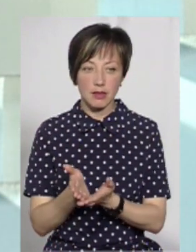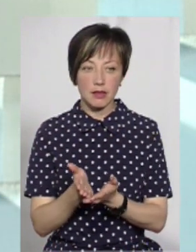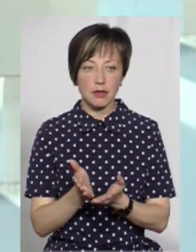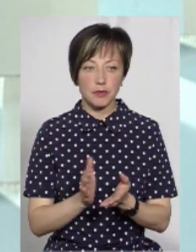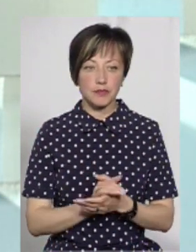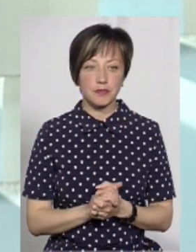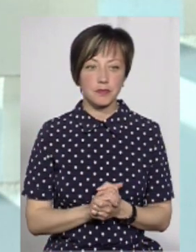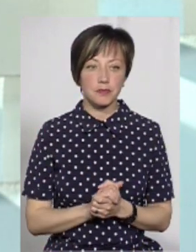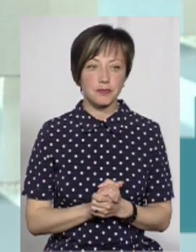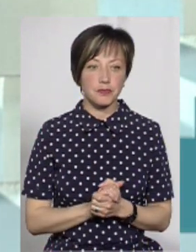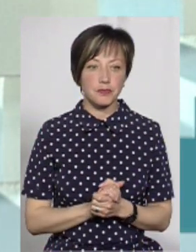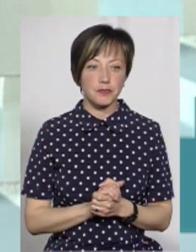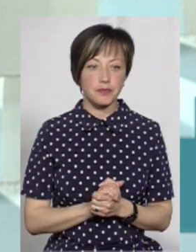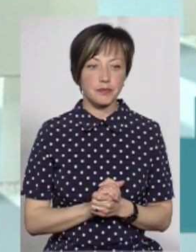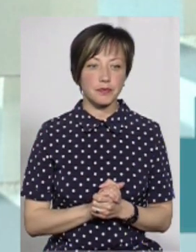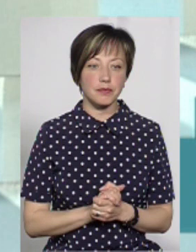комунікації, скажімо так.